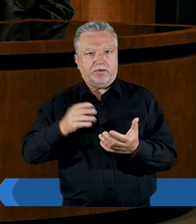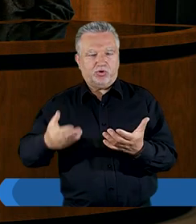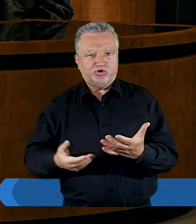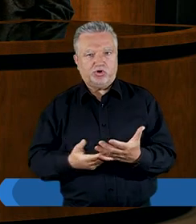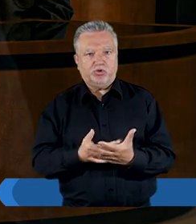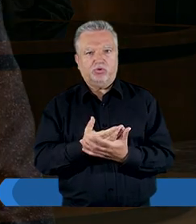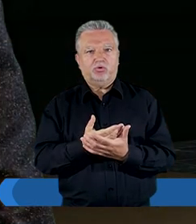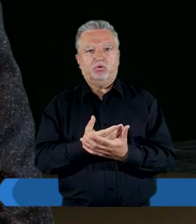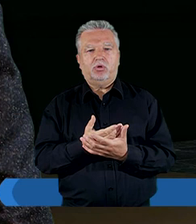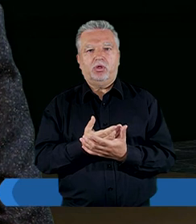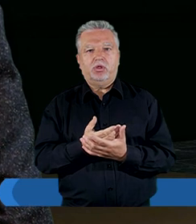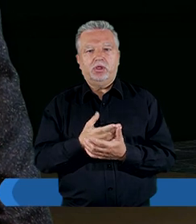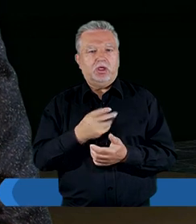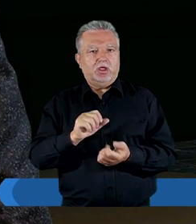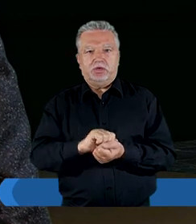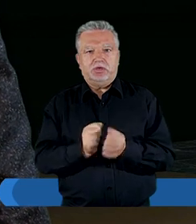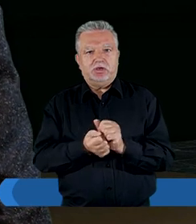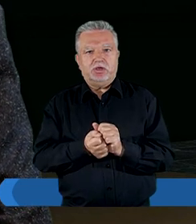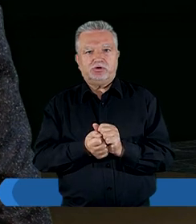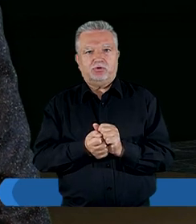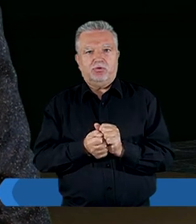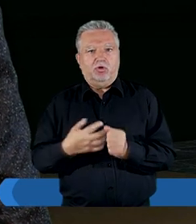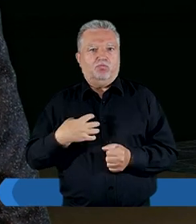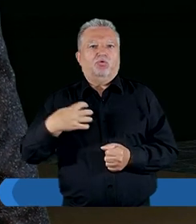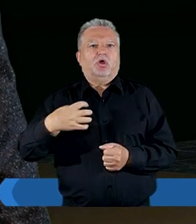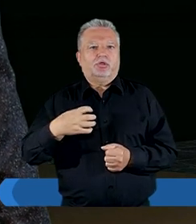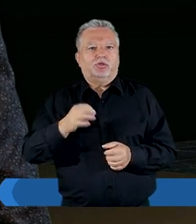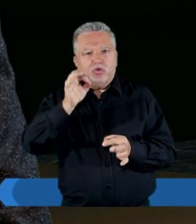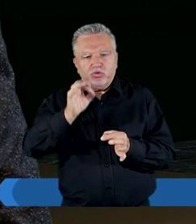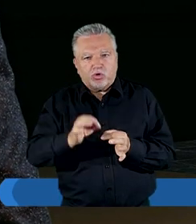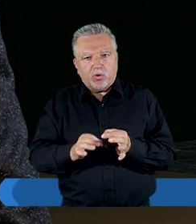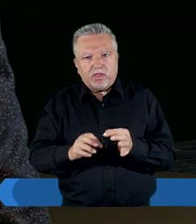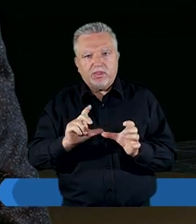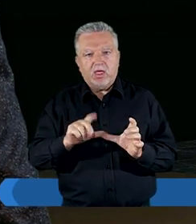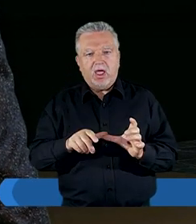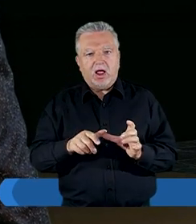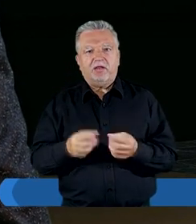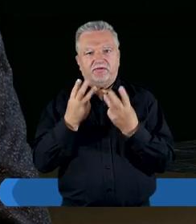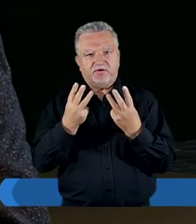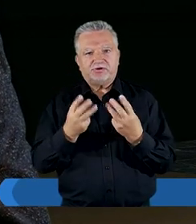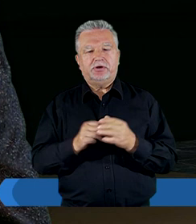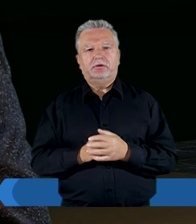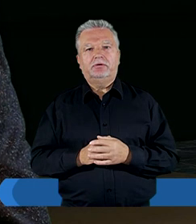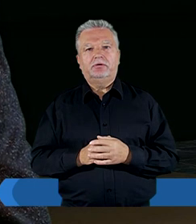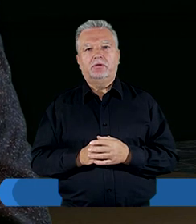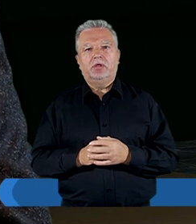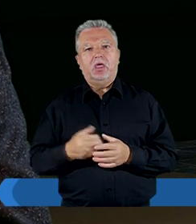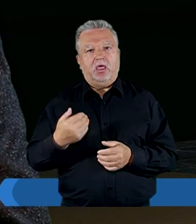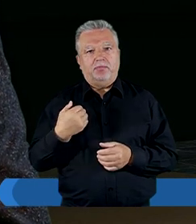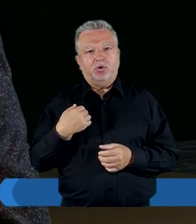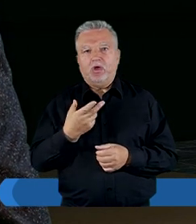księgi, nie są za bogate ani szczegółowe, ale dosyć istotne.